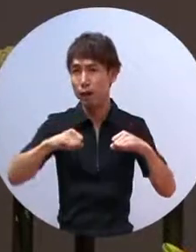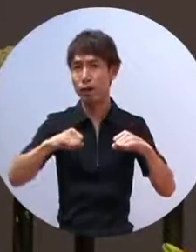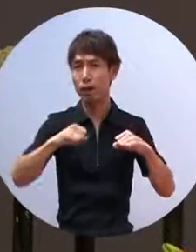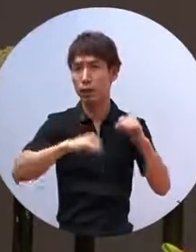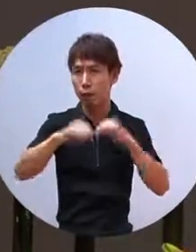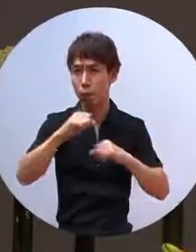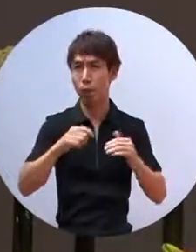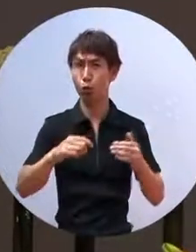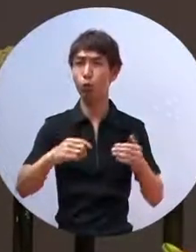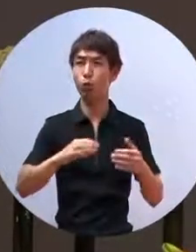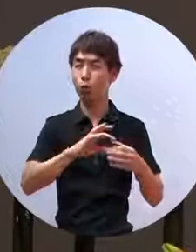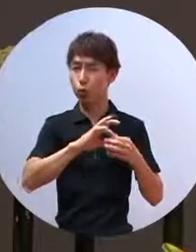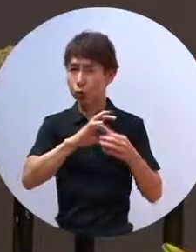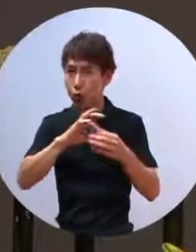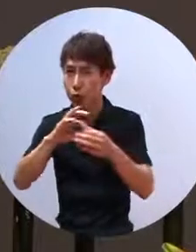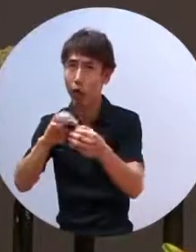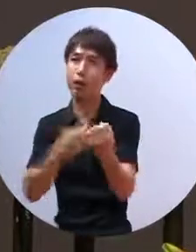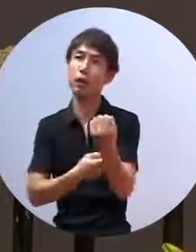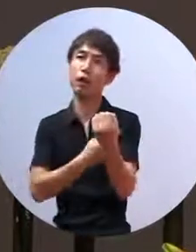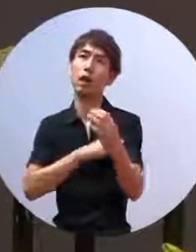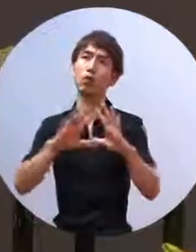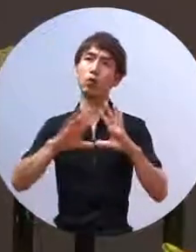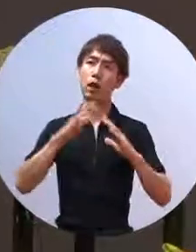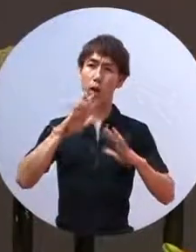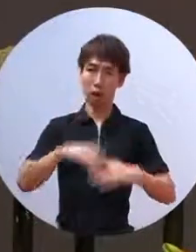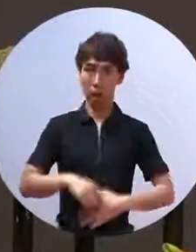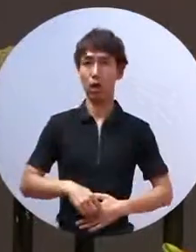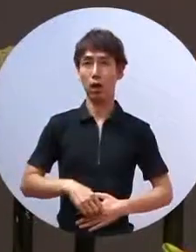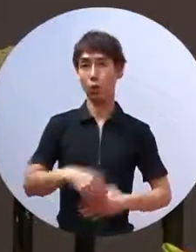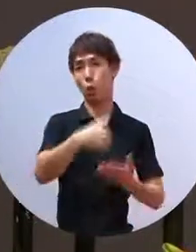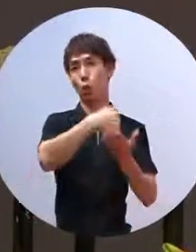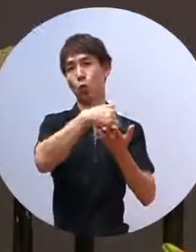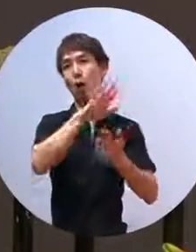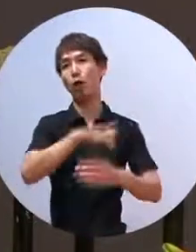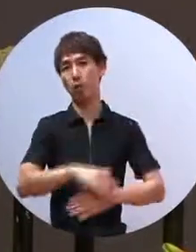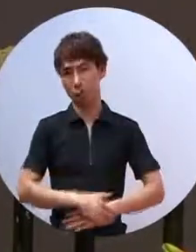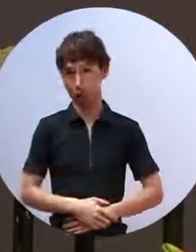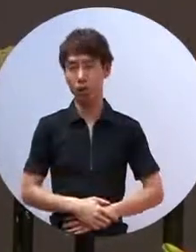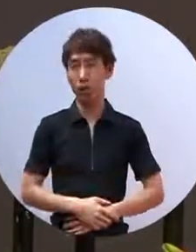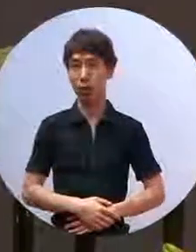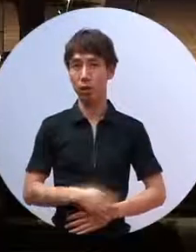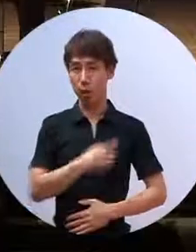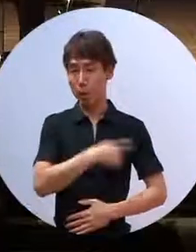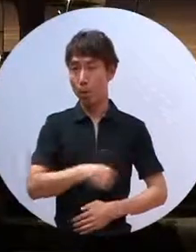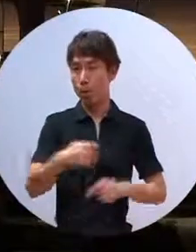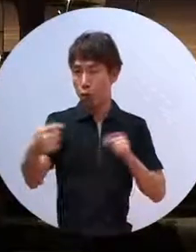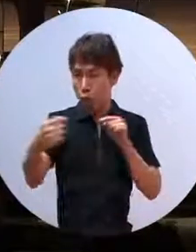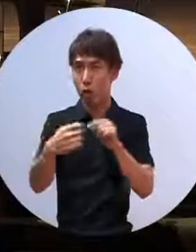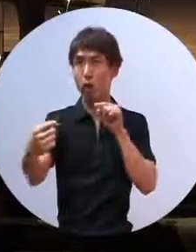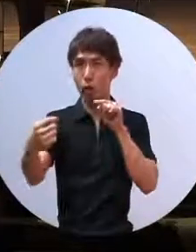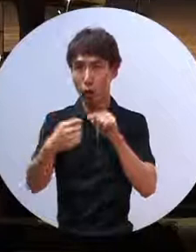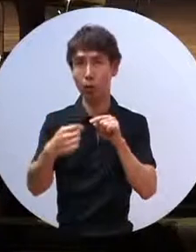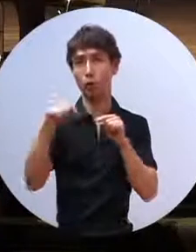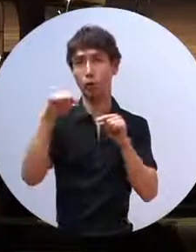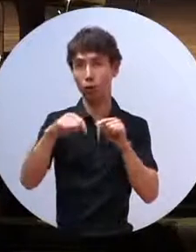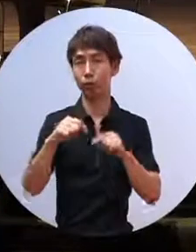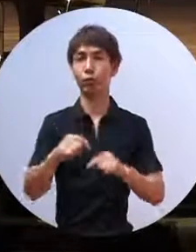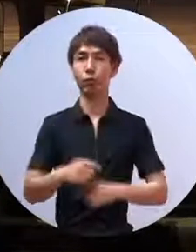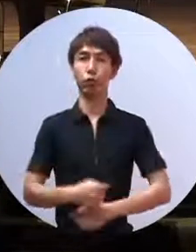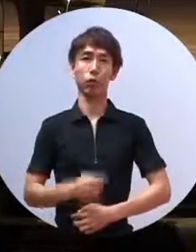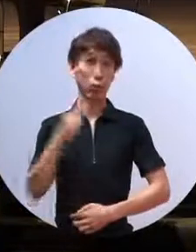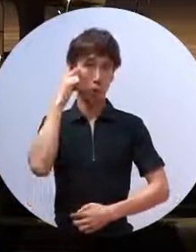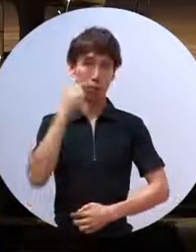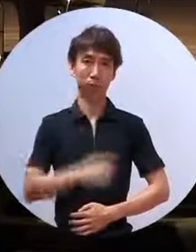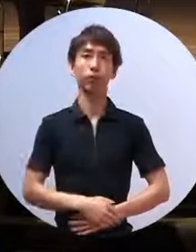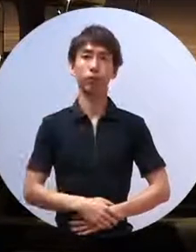元気に活動を続けられる力をもらったっていうふうにおっしゃってくれたんですね。伝えれば伝わるっていうこと